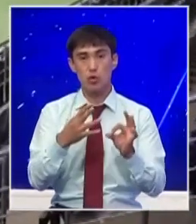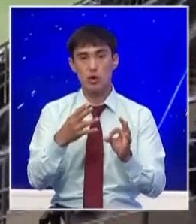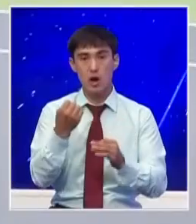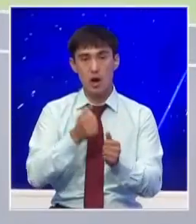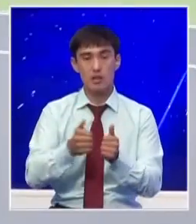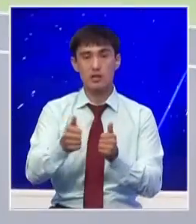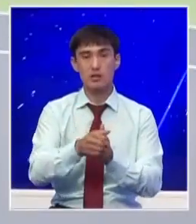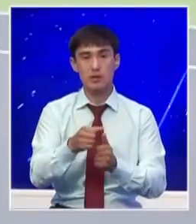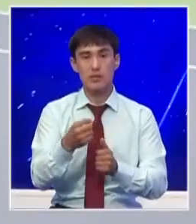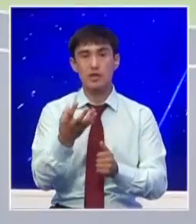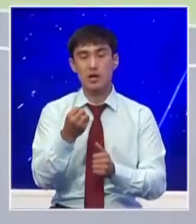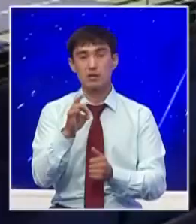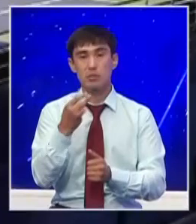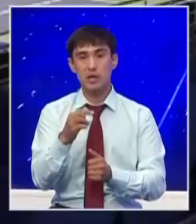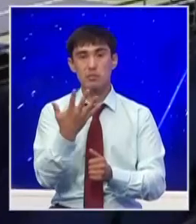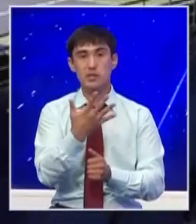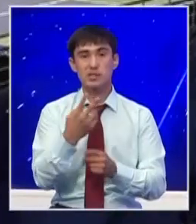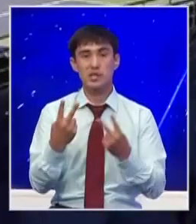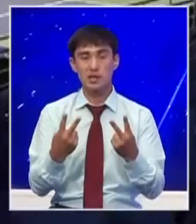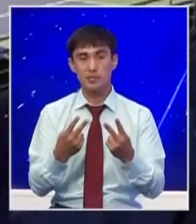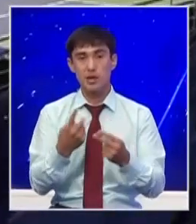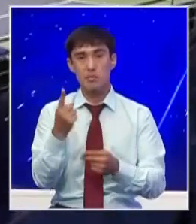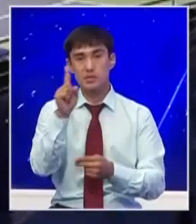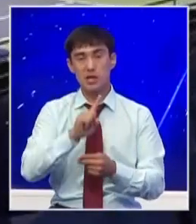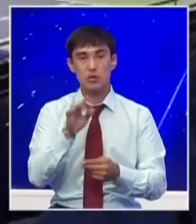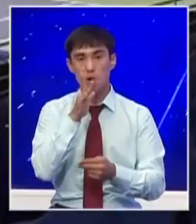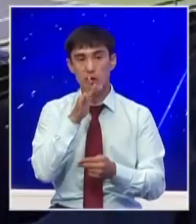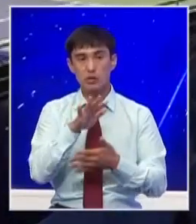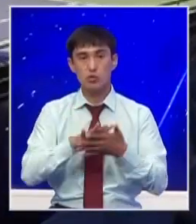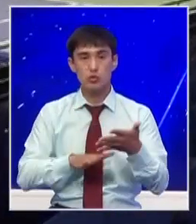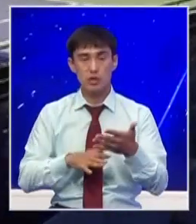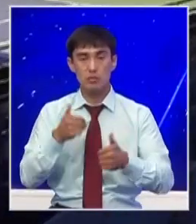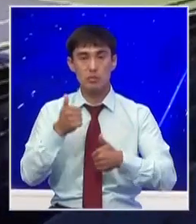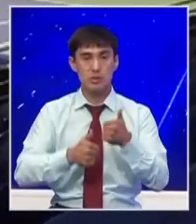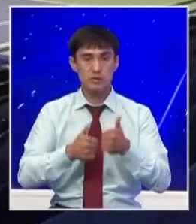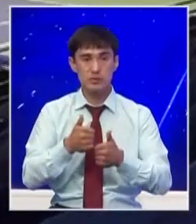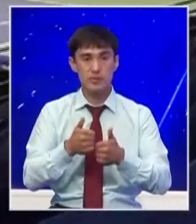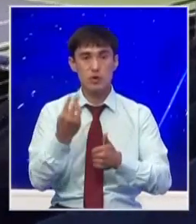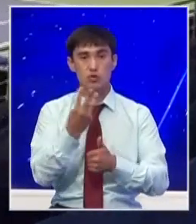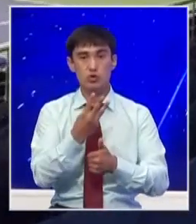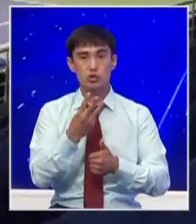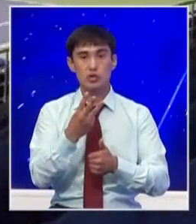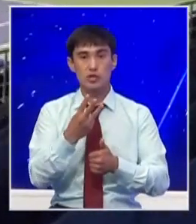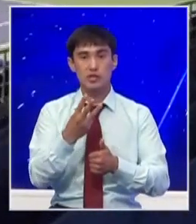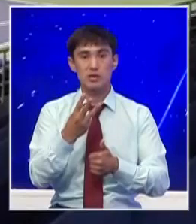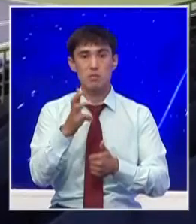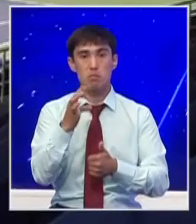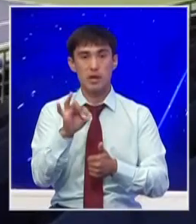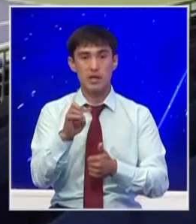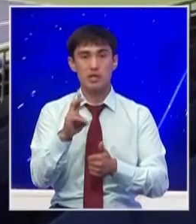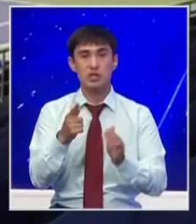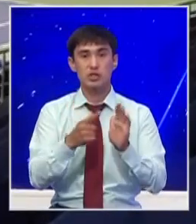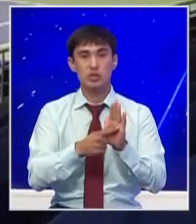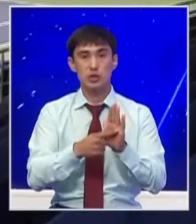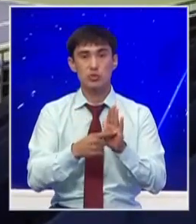алға кетті. Тағы бір брейк 5-2. Бір сағаттан астам уақытқа созылған бәсеке барысында 3 эйс жасап, 7 брейк пойнттың